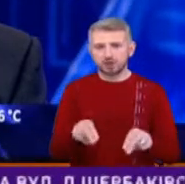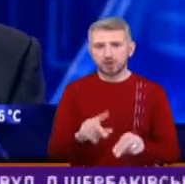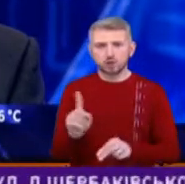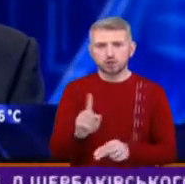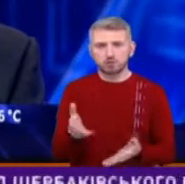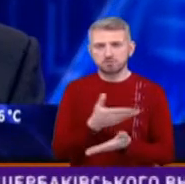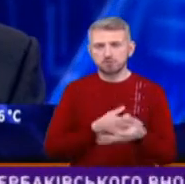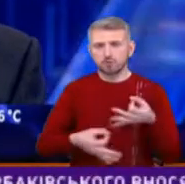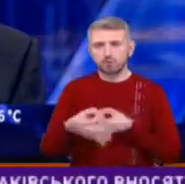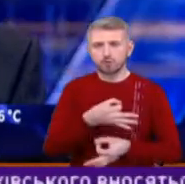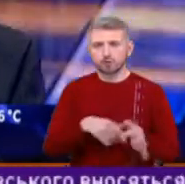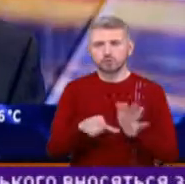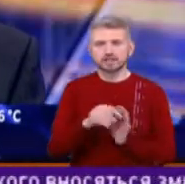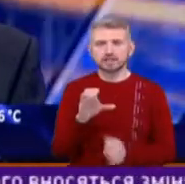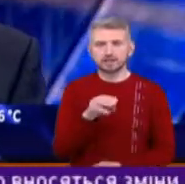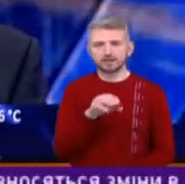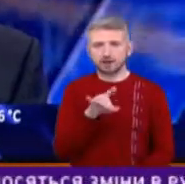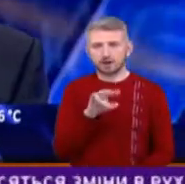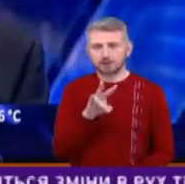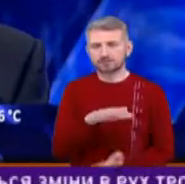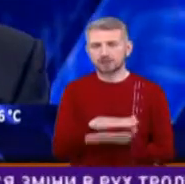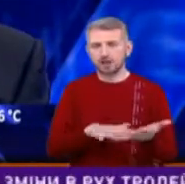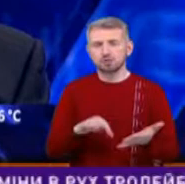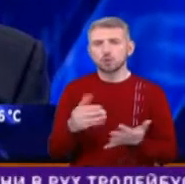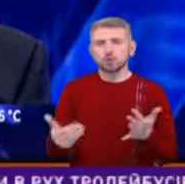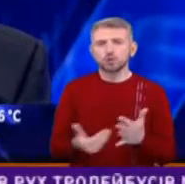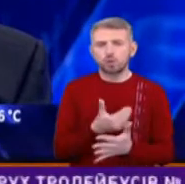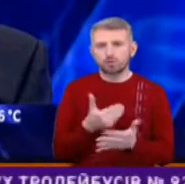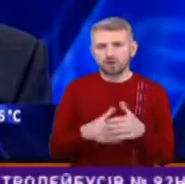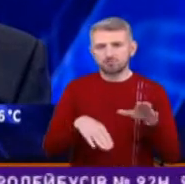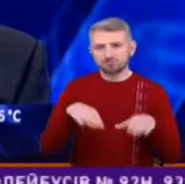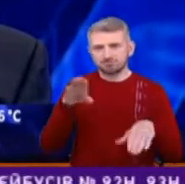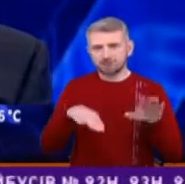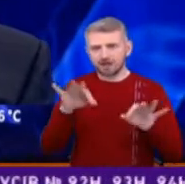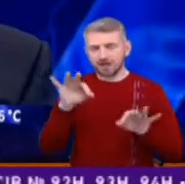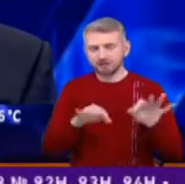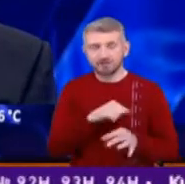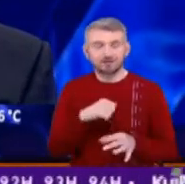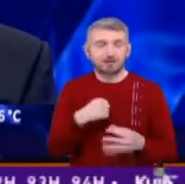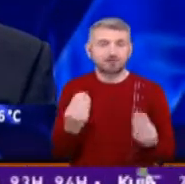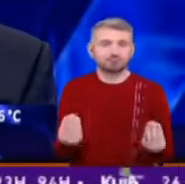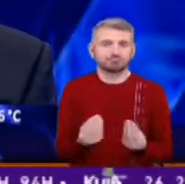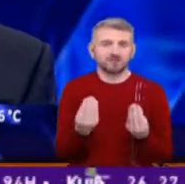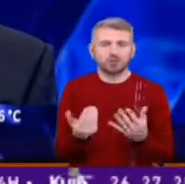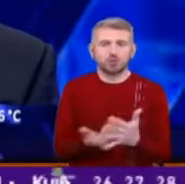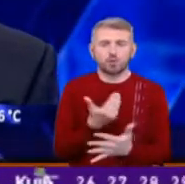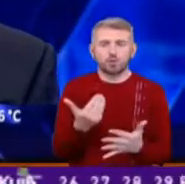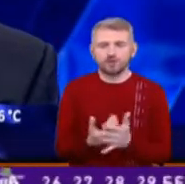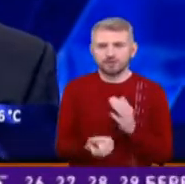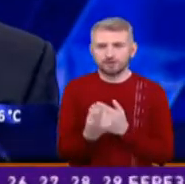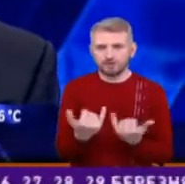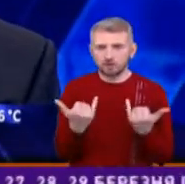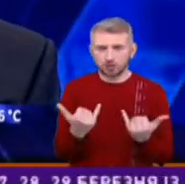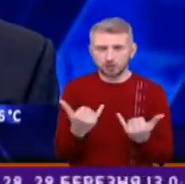ми поговоримо із Сергієм Тараном далі про новий рейтинг, от саме свіжий, що сьогодні з'явився.